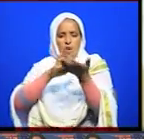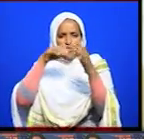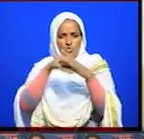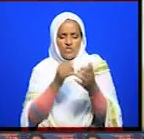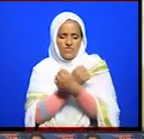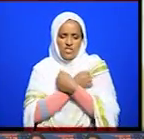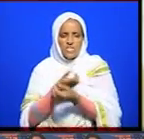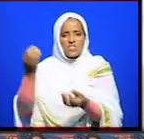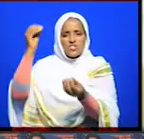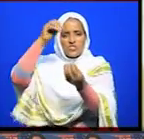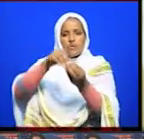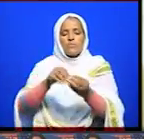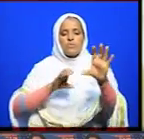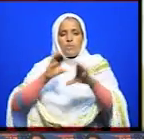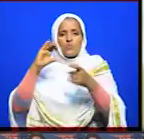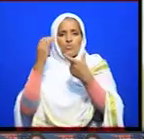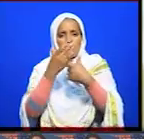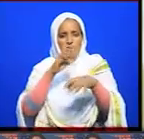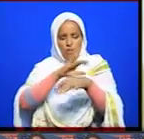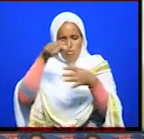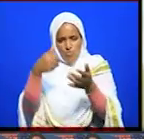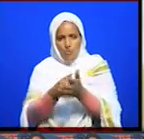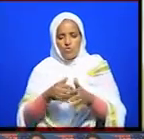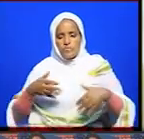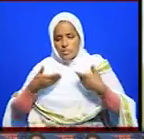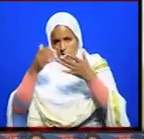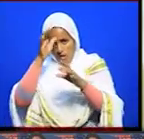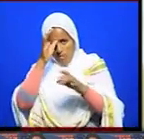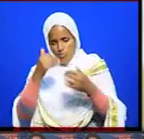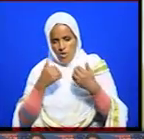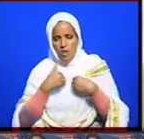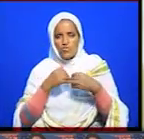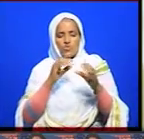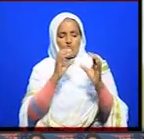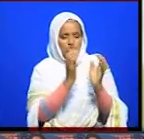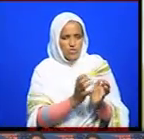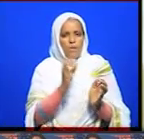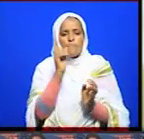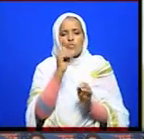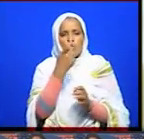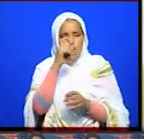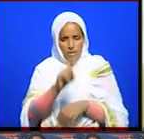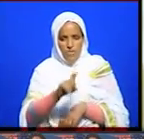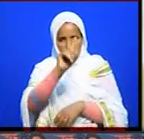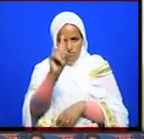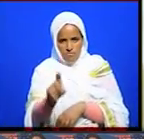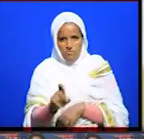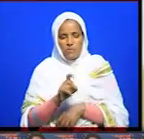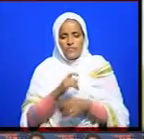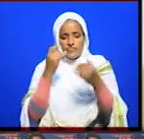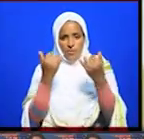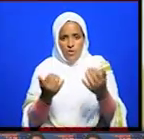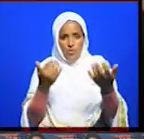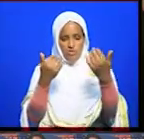እንዲገቡ በቤተሰብ መካከል ፍቅር እንዲነክስ በማድረግ ረገድ ሁሉም የነሳ አባቶች እንደው ያላቸው ድርሻ ምን